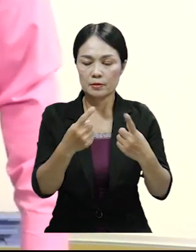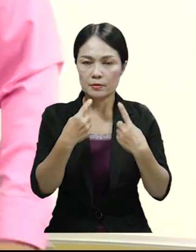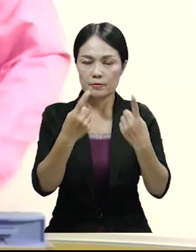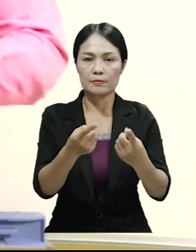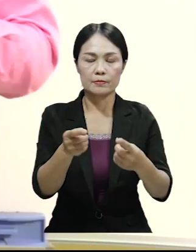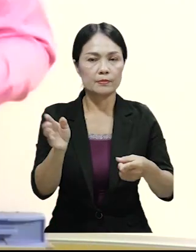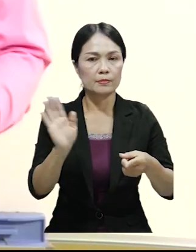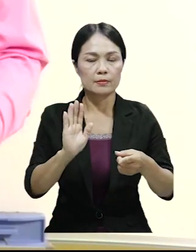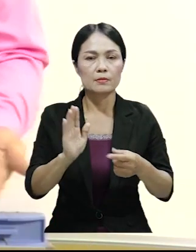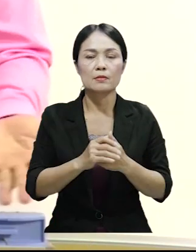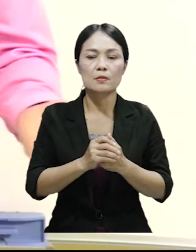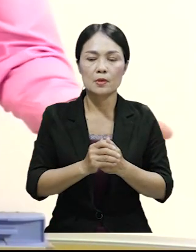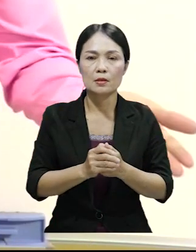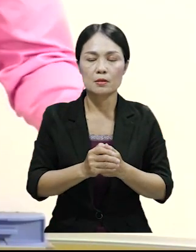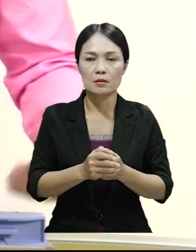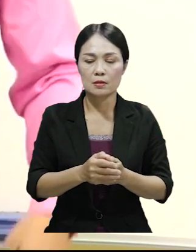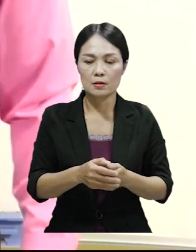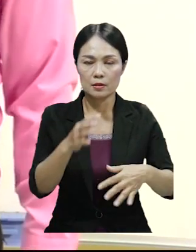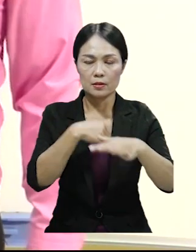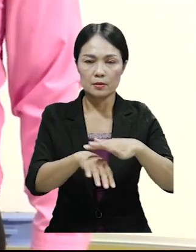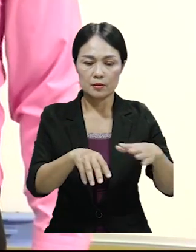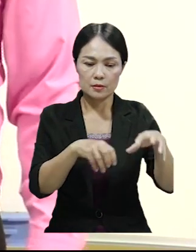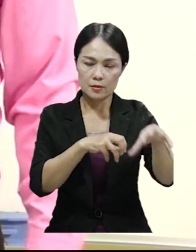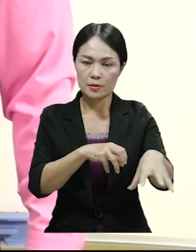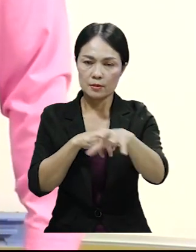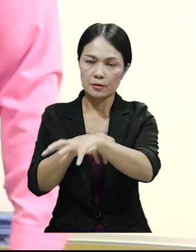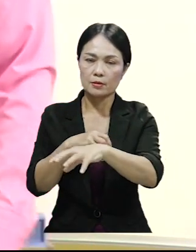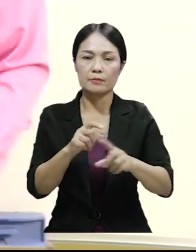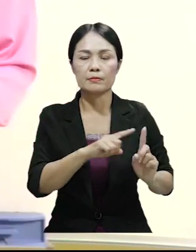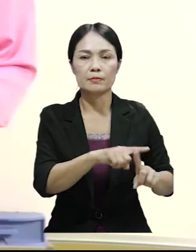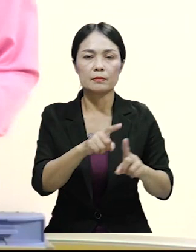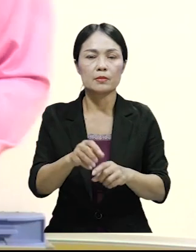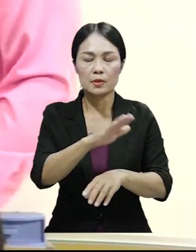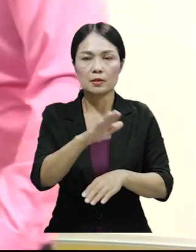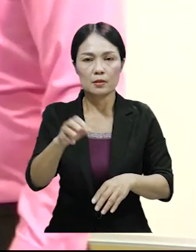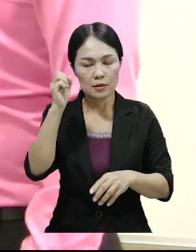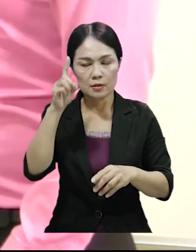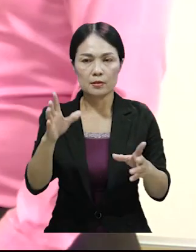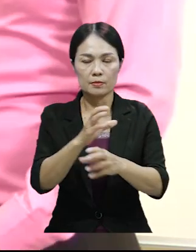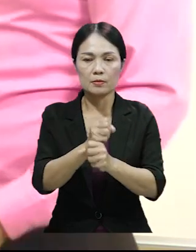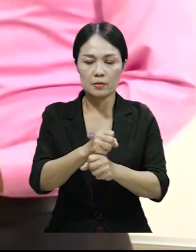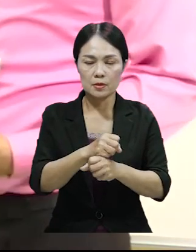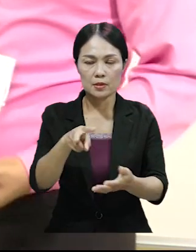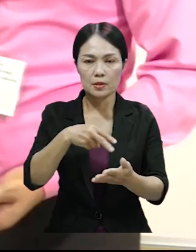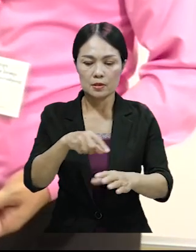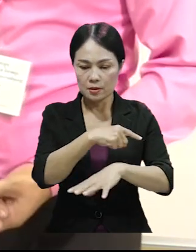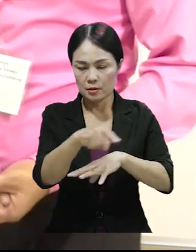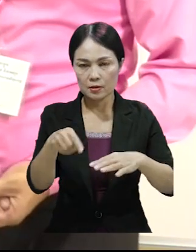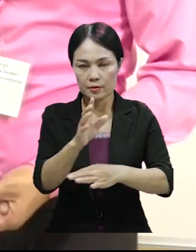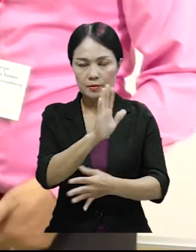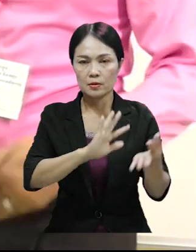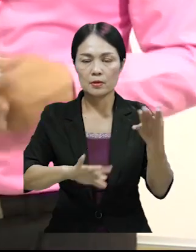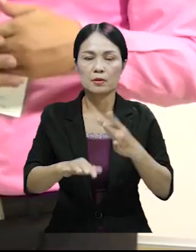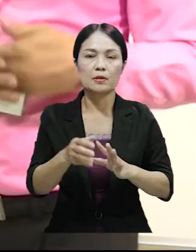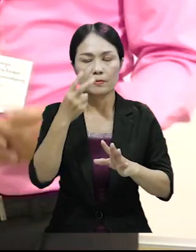កលាគ្នាសិនហើយបានទៅចូលកន្លែងរៀងៗខ្លួនអញ្ចឹងកូនយល់បានណារបាំរាំវង្សហើយលោកគ្រូសង្ឃឹមថាកូននឹងយ